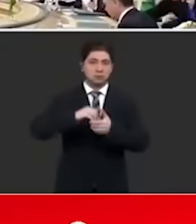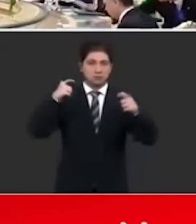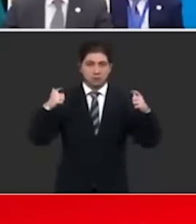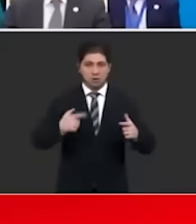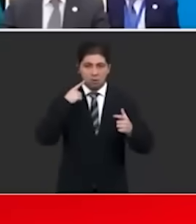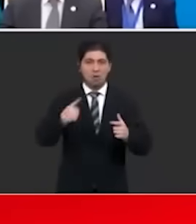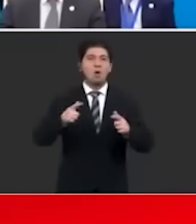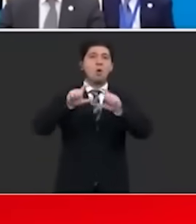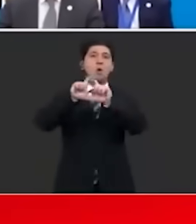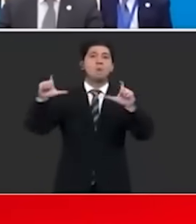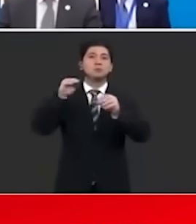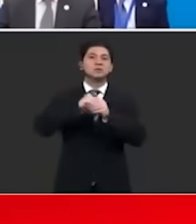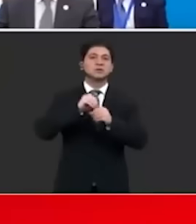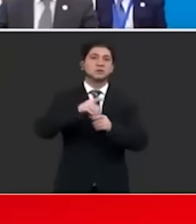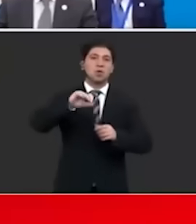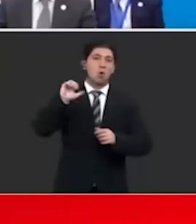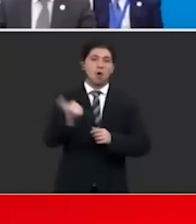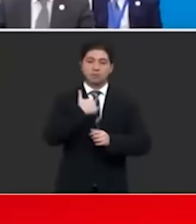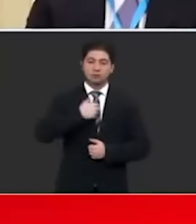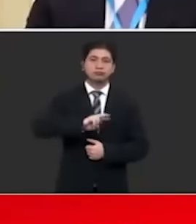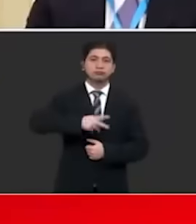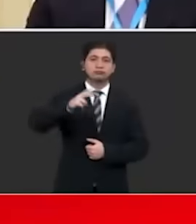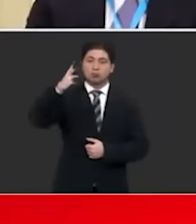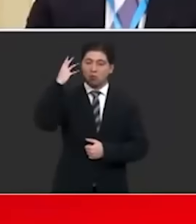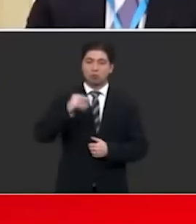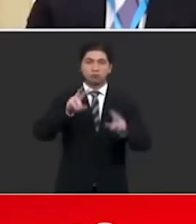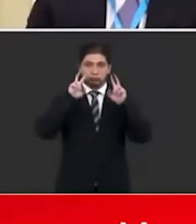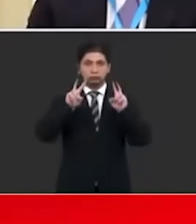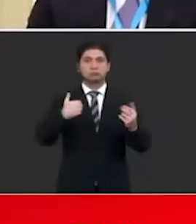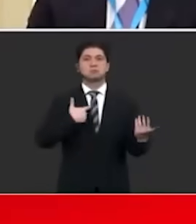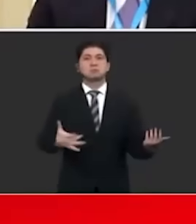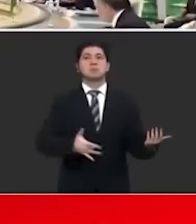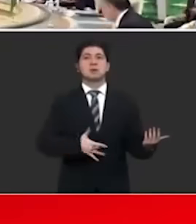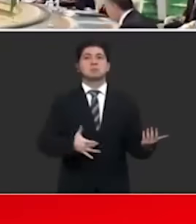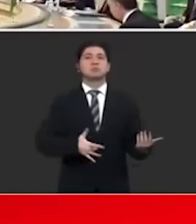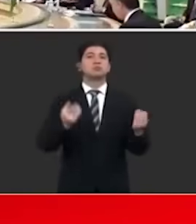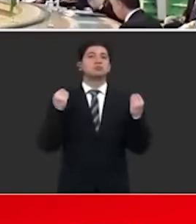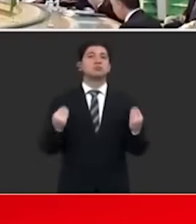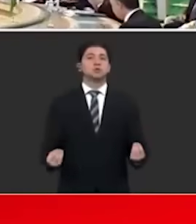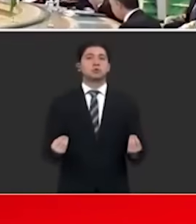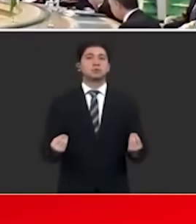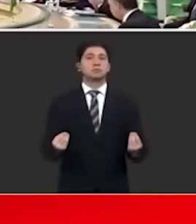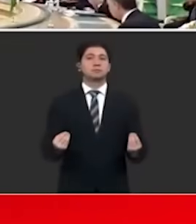kurumsallaşma açısından kat ettiği mesafeden memnuniyet duyuyoruz. Merhum